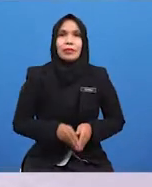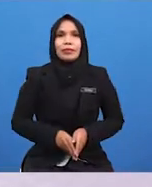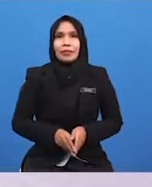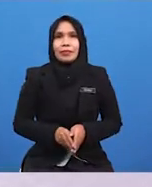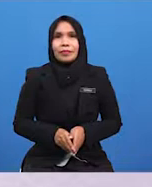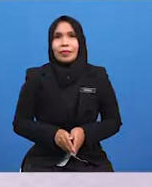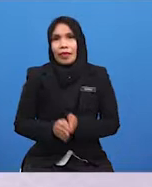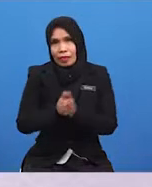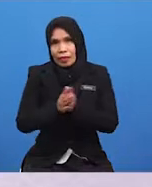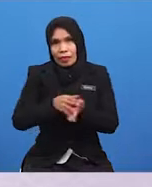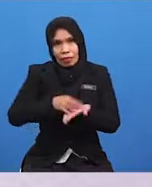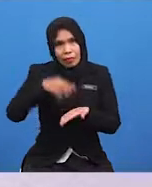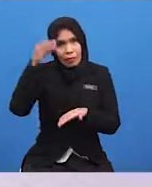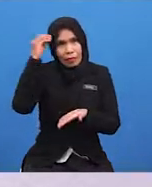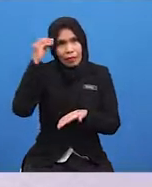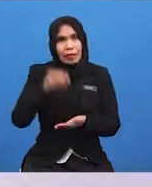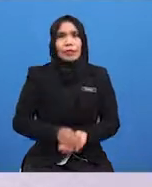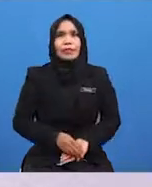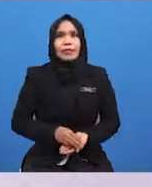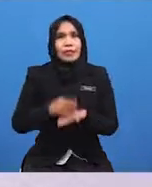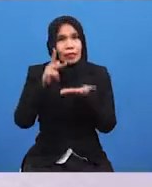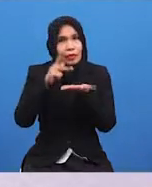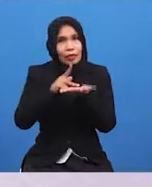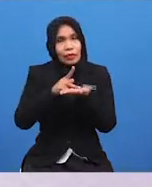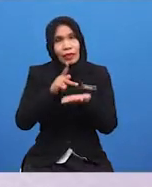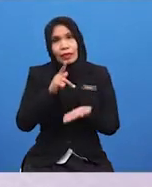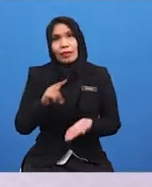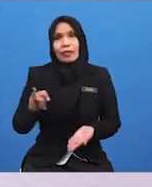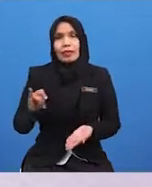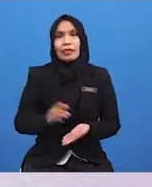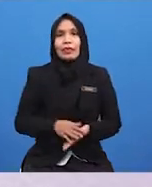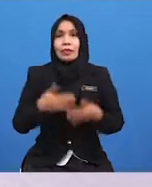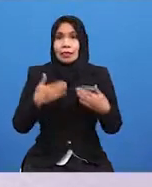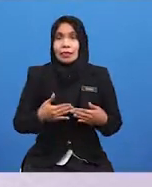Kenali diri berdisiplin